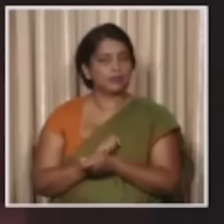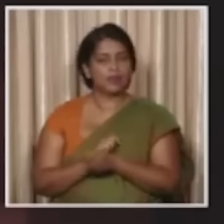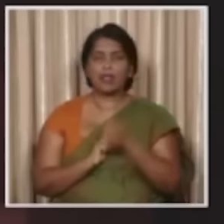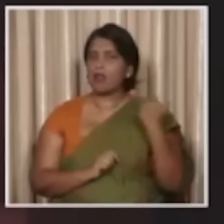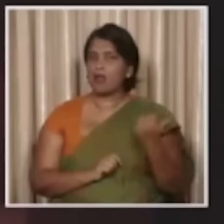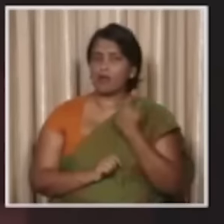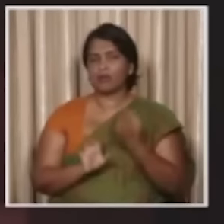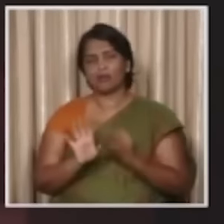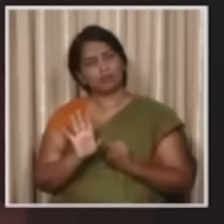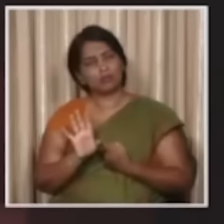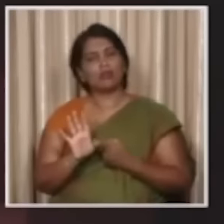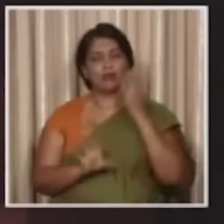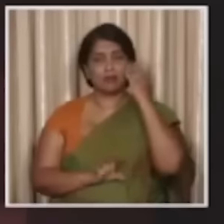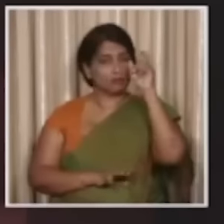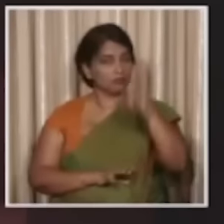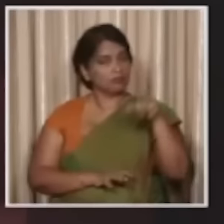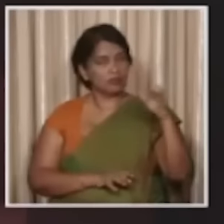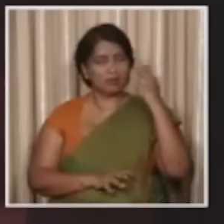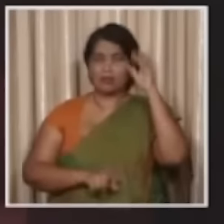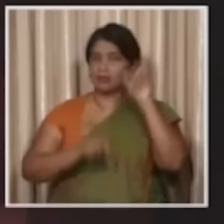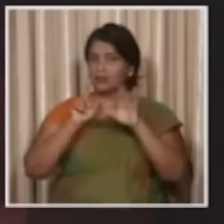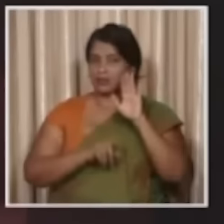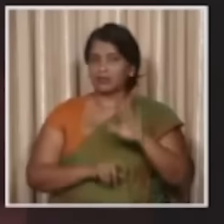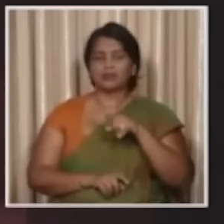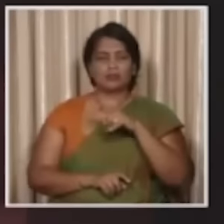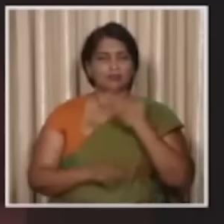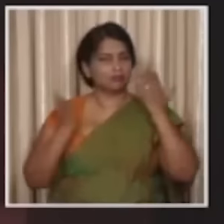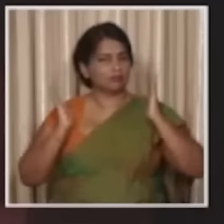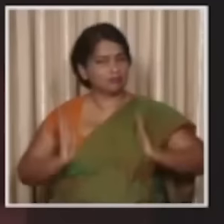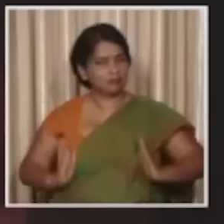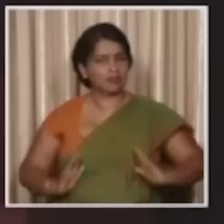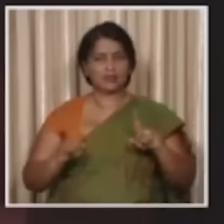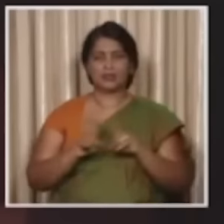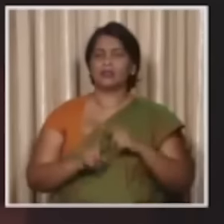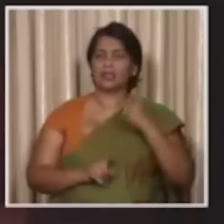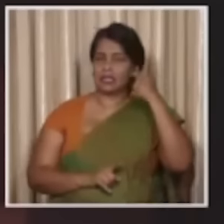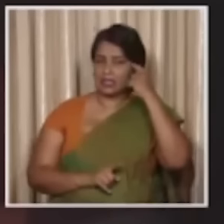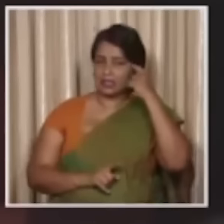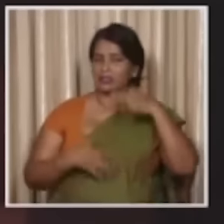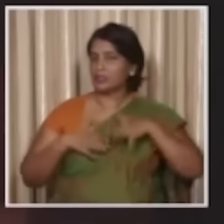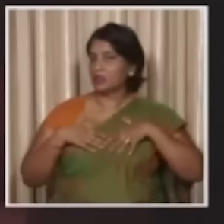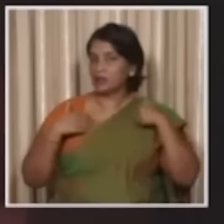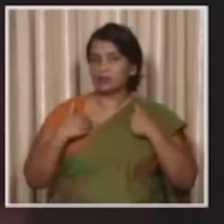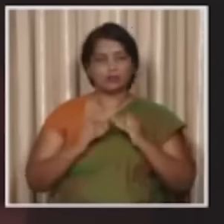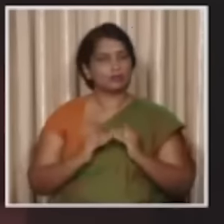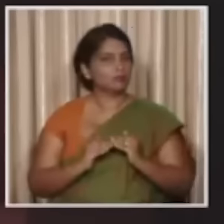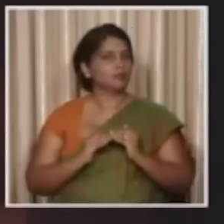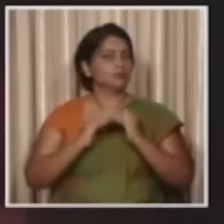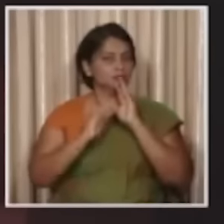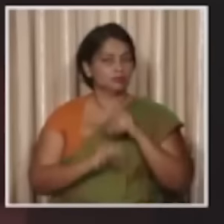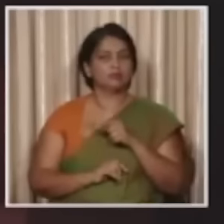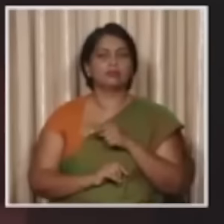නව යෞවන්‍යයේ පසුවන දැරියන් ඇතුළු කාන්තාවන්ගේ ශාරීරික මෙන් මානසික සෞඛ්‍ය ප්‍රවර්ධනය කිරීම